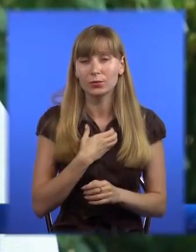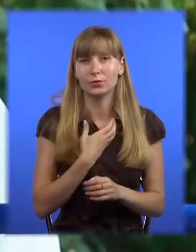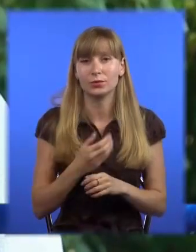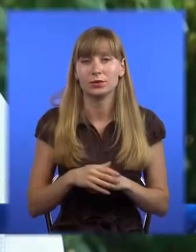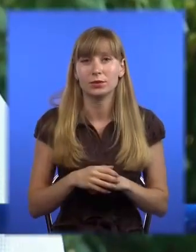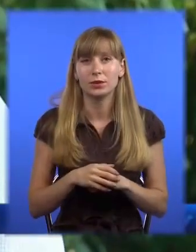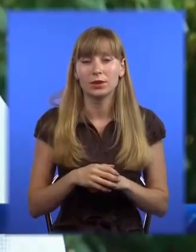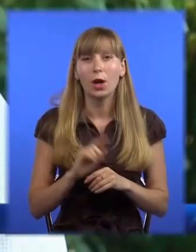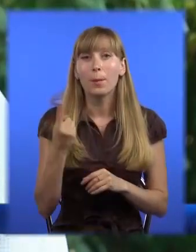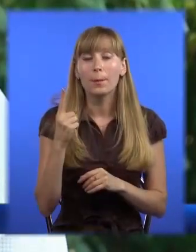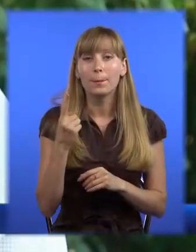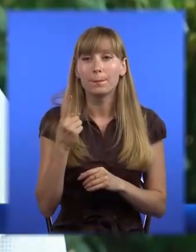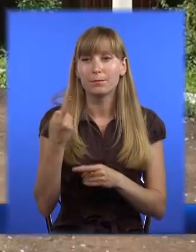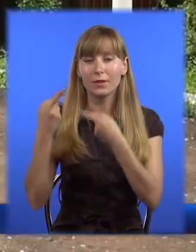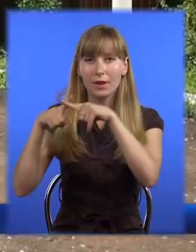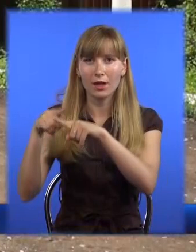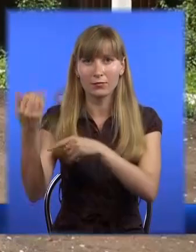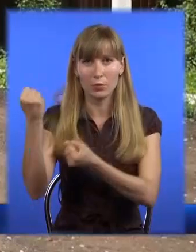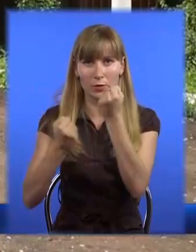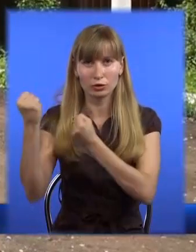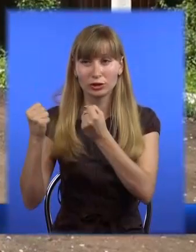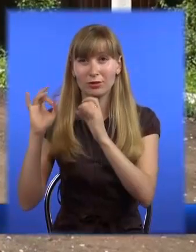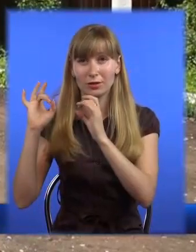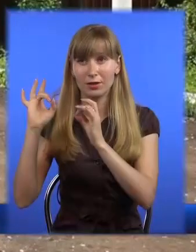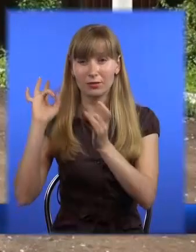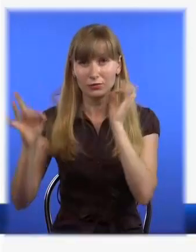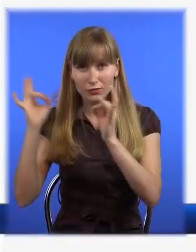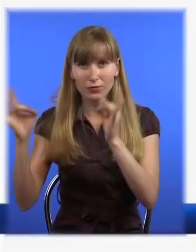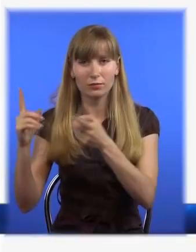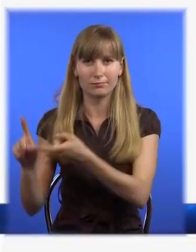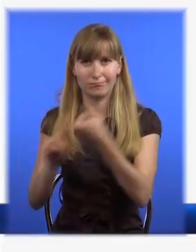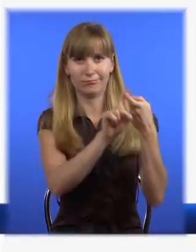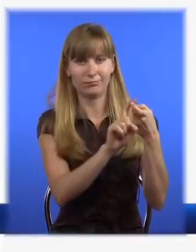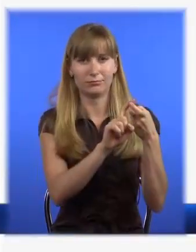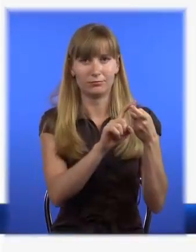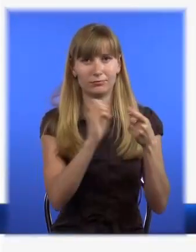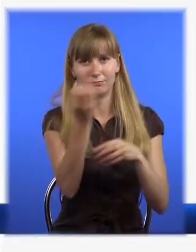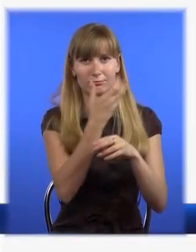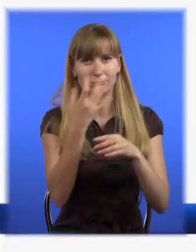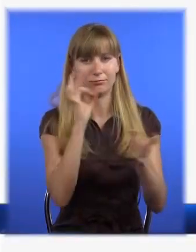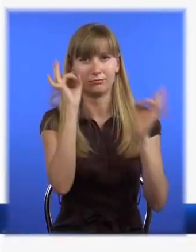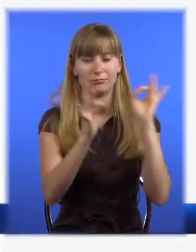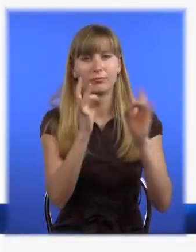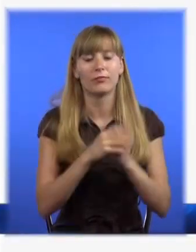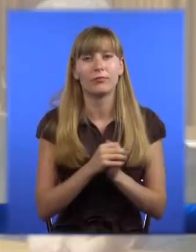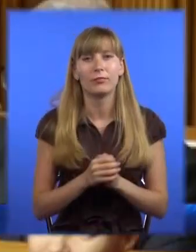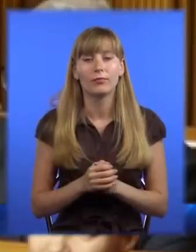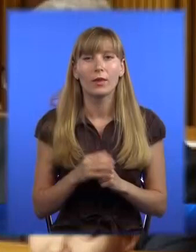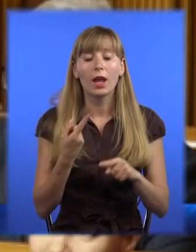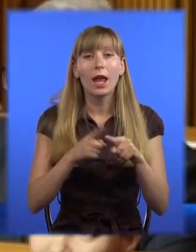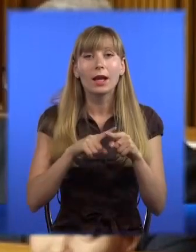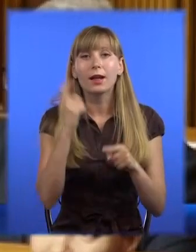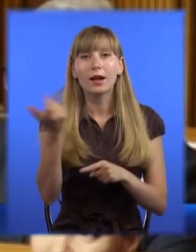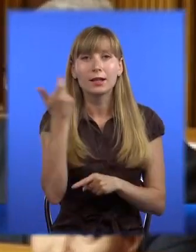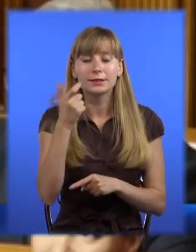високі децибели. Аграрна компанія-виробник часнику зареєстрована на Андрія Темника. Це син Геннадія Темника, який з